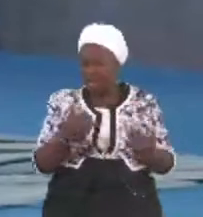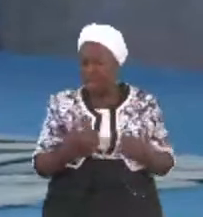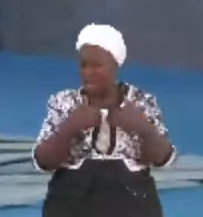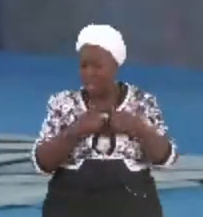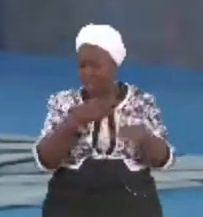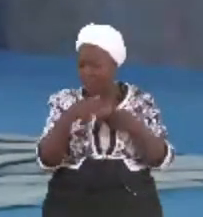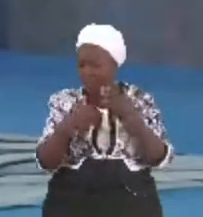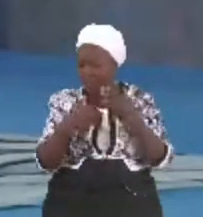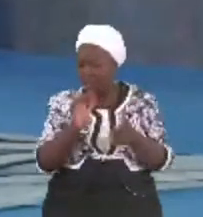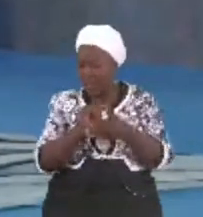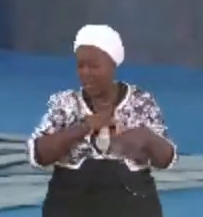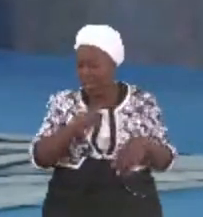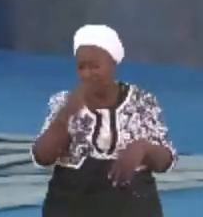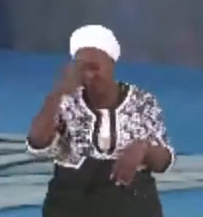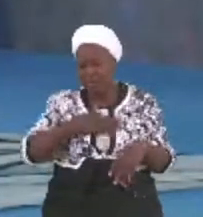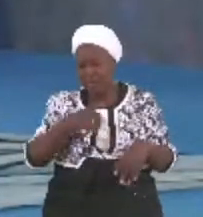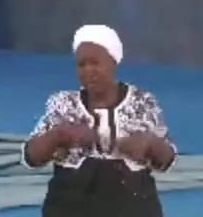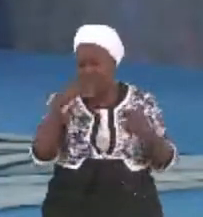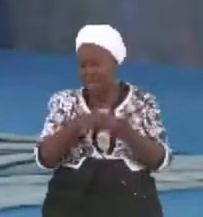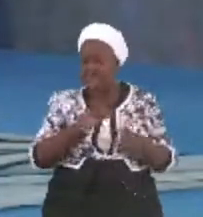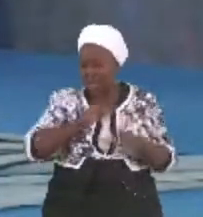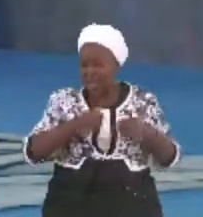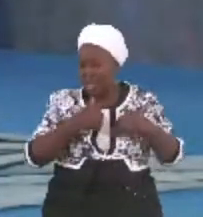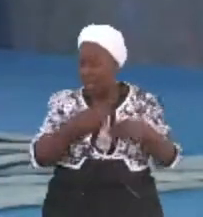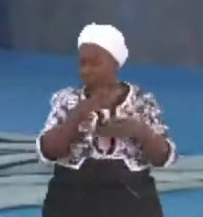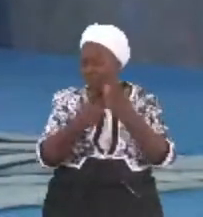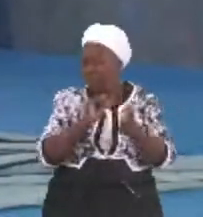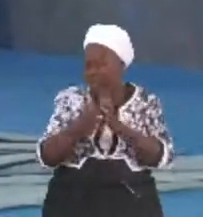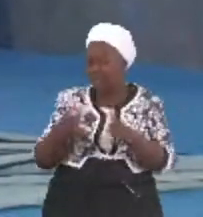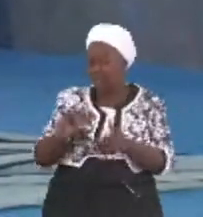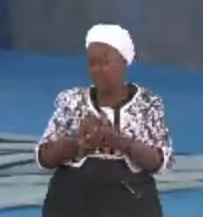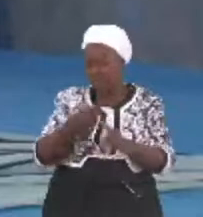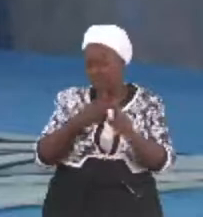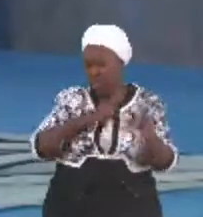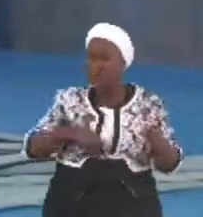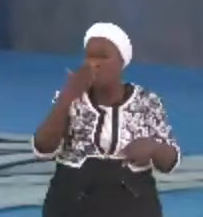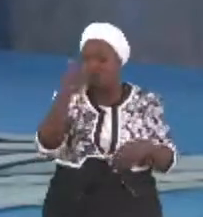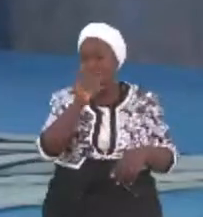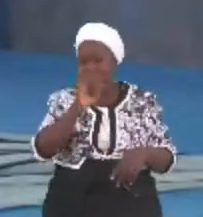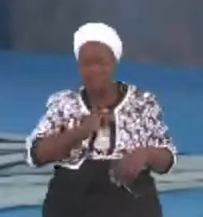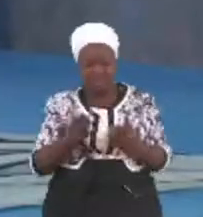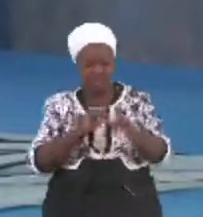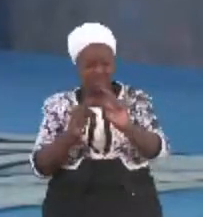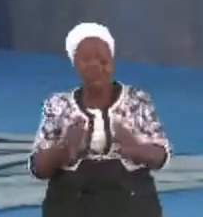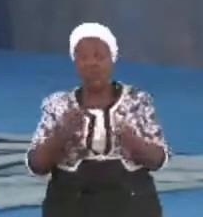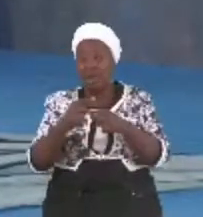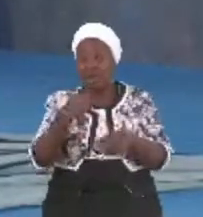la régénération, je pouvais avoir la rédemption du Seigneur, pourquoi suis-je là? Alors,